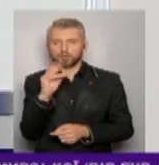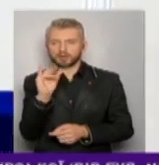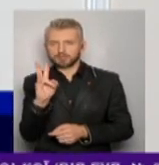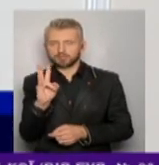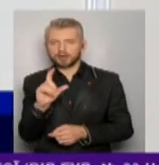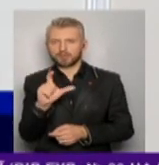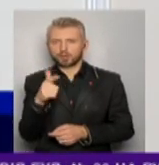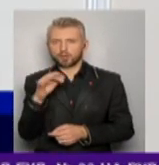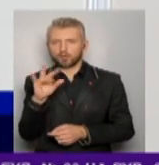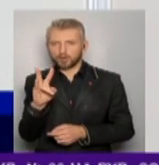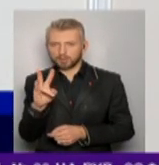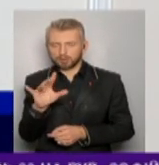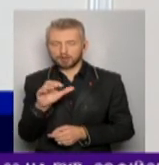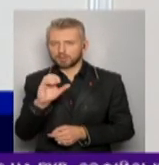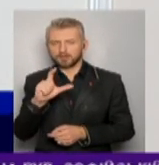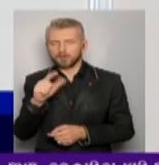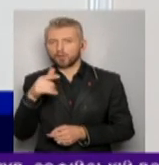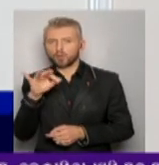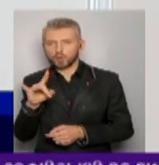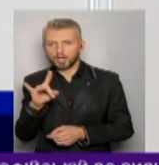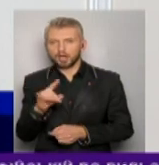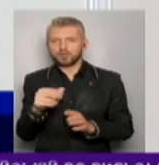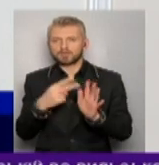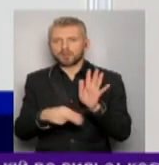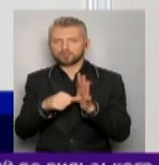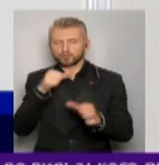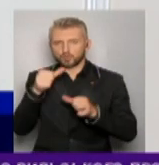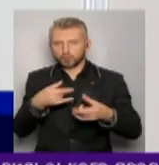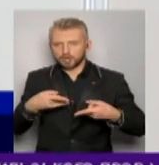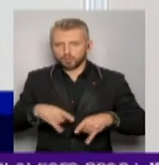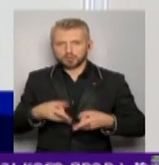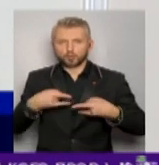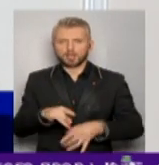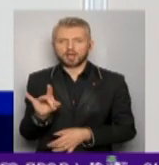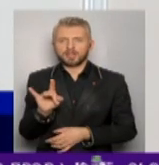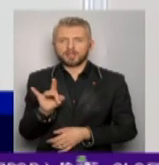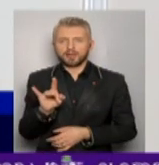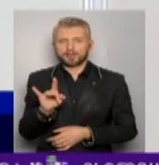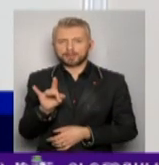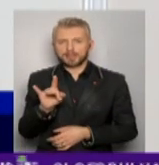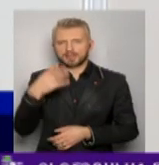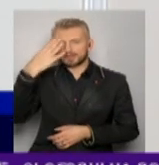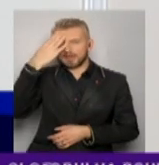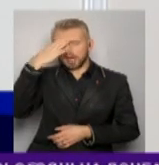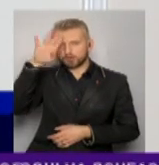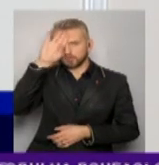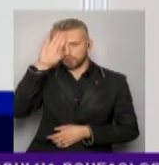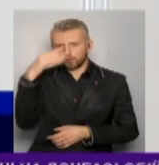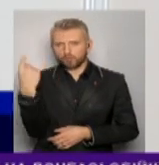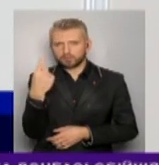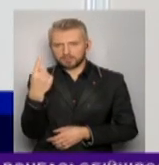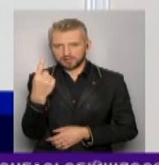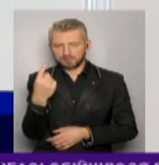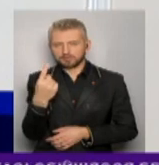Геннадійович, 76-го року народження, уроджений Саратовської області Російської Федерації. На даний час